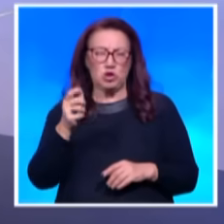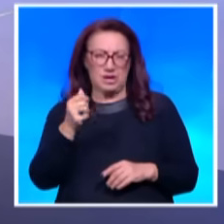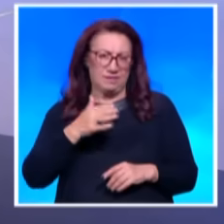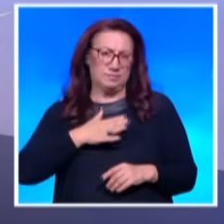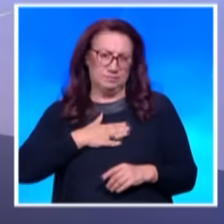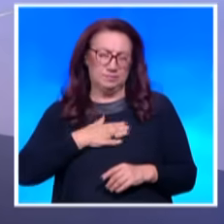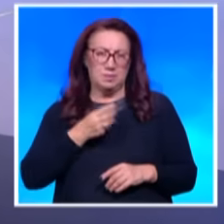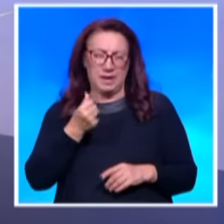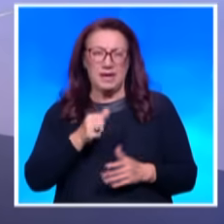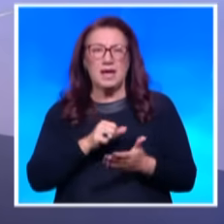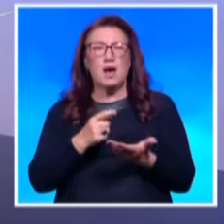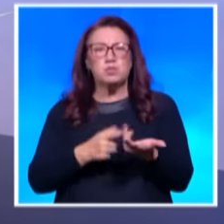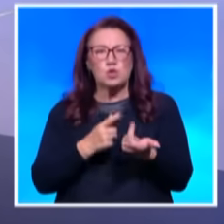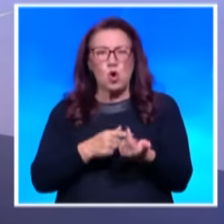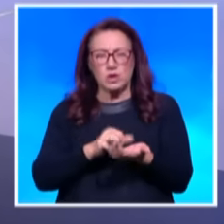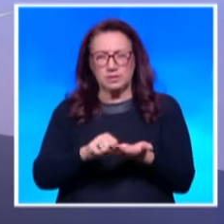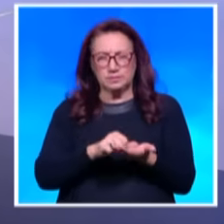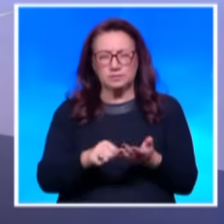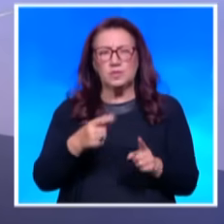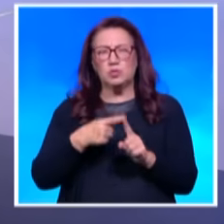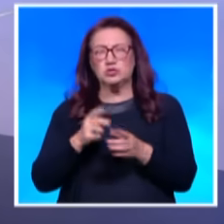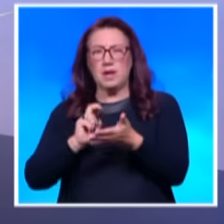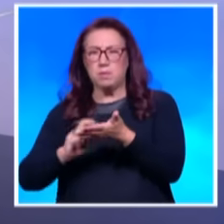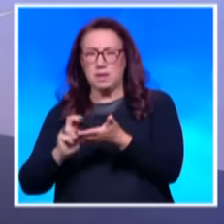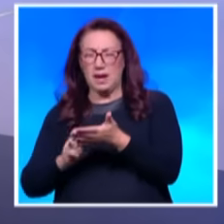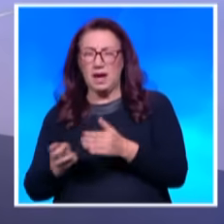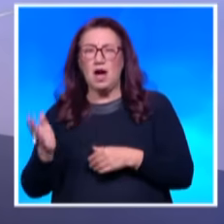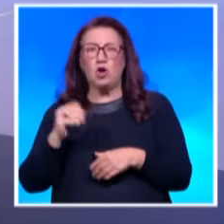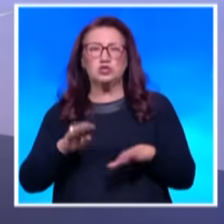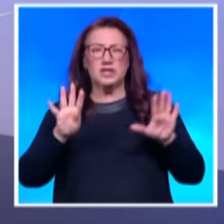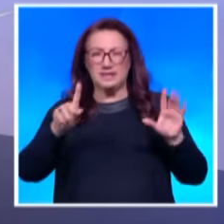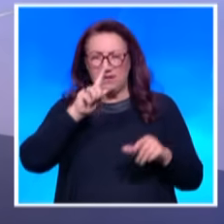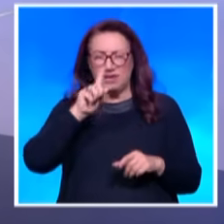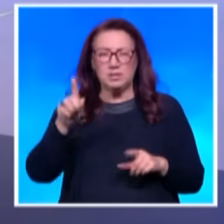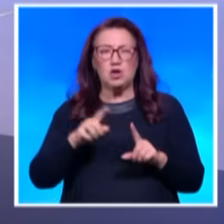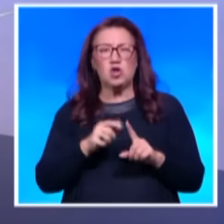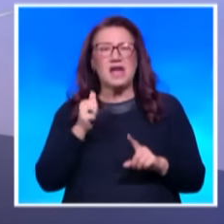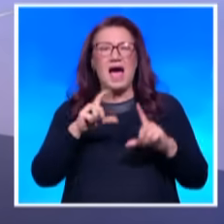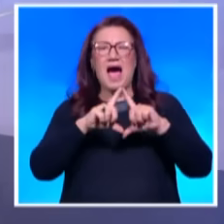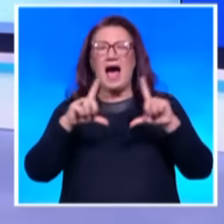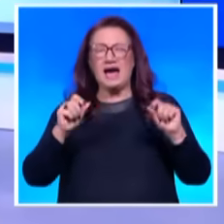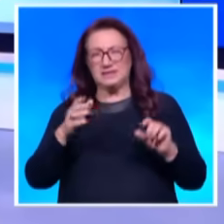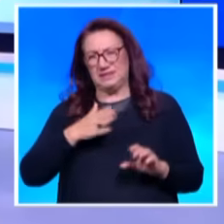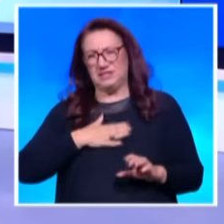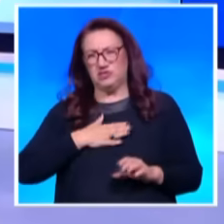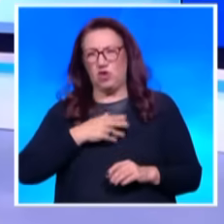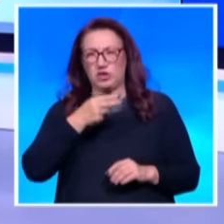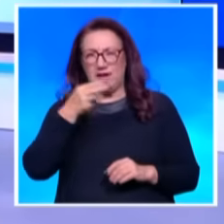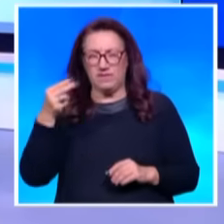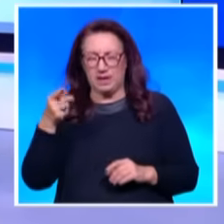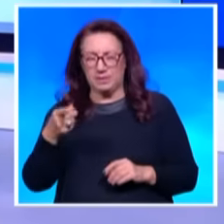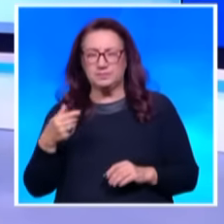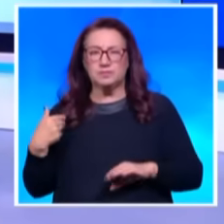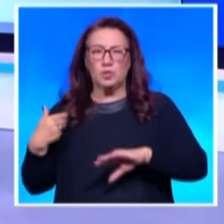пари в брой и в банкови сметки и още 9 милиона в акции в продуцентската си компания. През последната